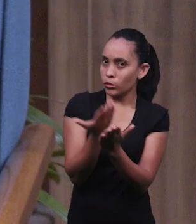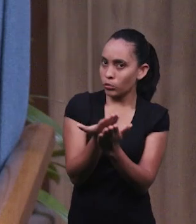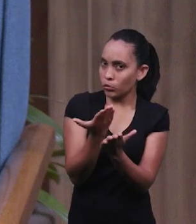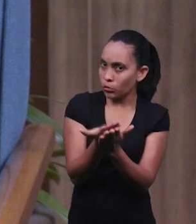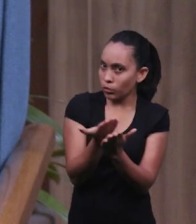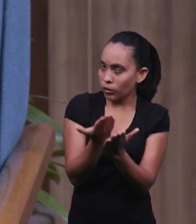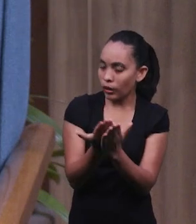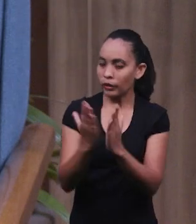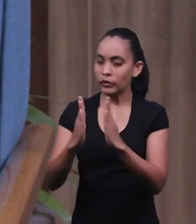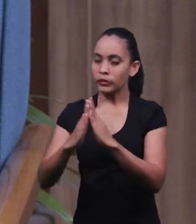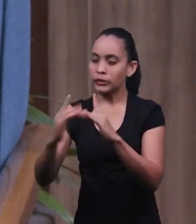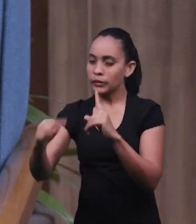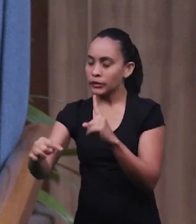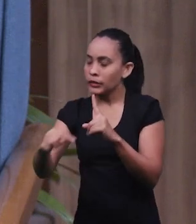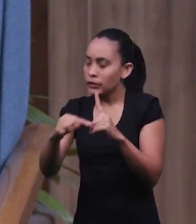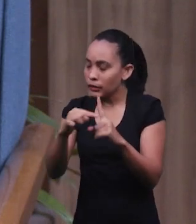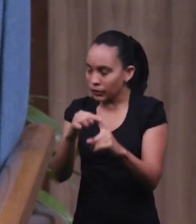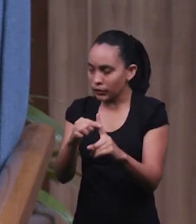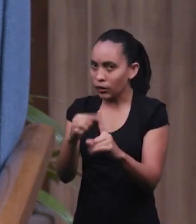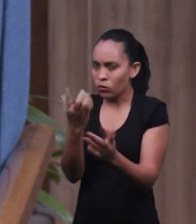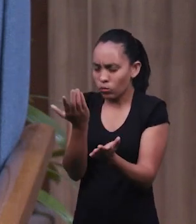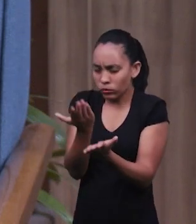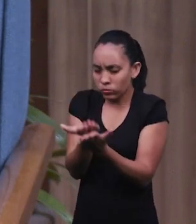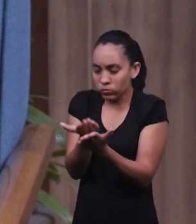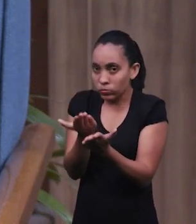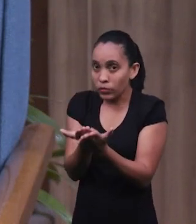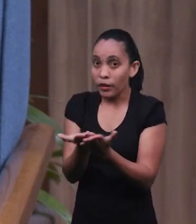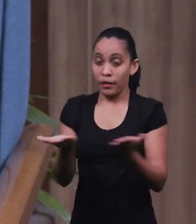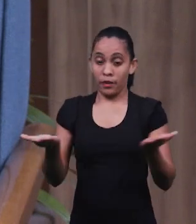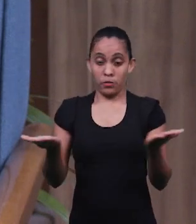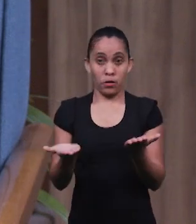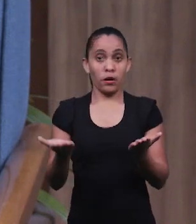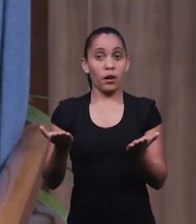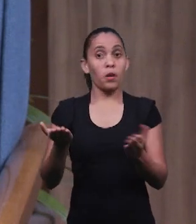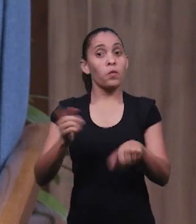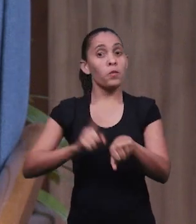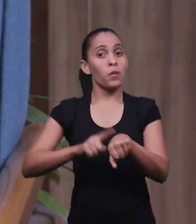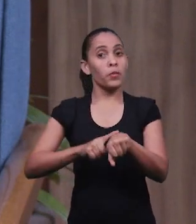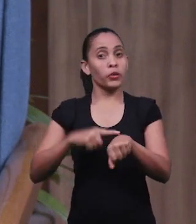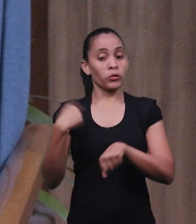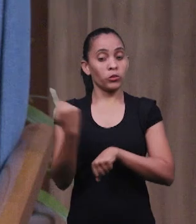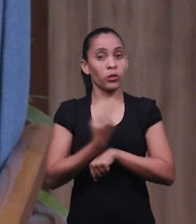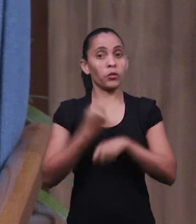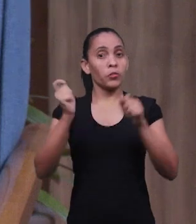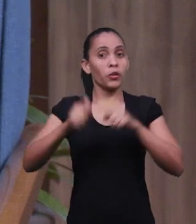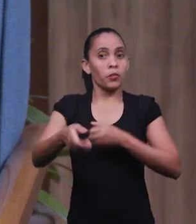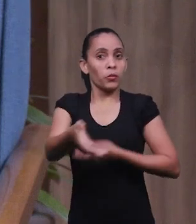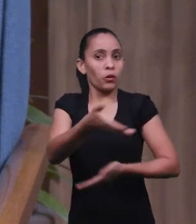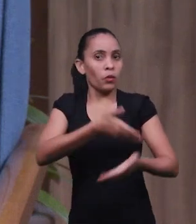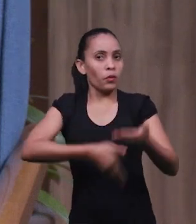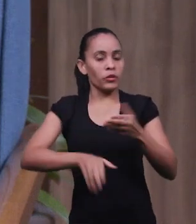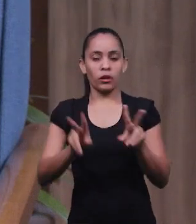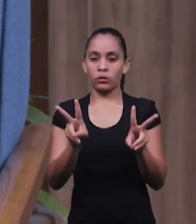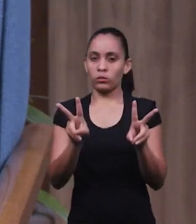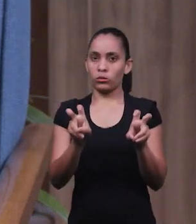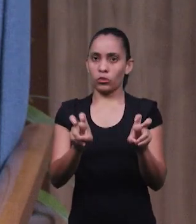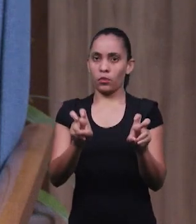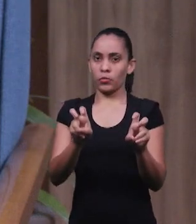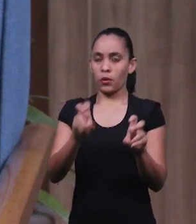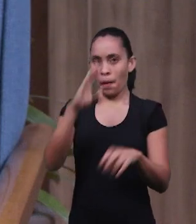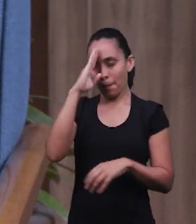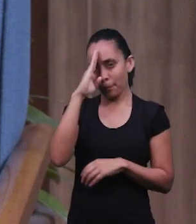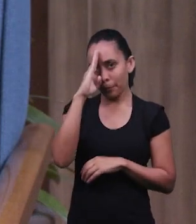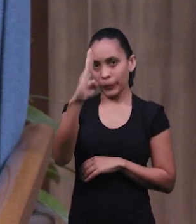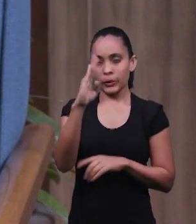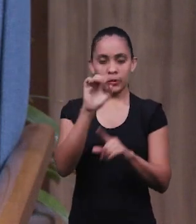chrétienne Maranatha que nous travaillons pendant la semaine. Et c'est un moment où nous pouvons discuter sur les principaux sujets de l'école